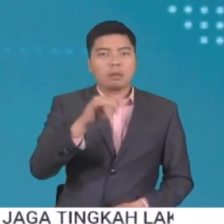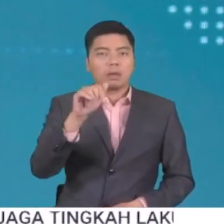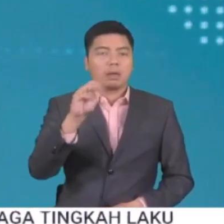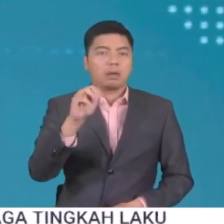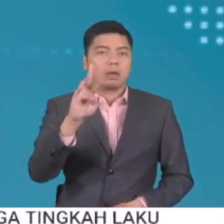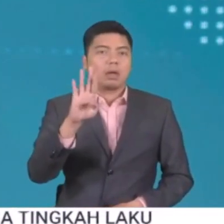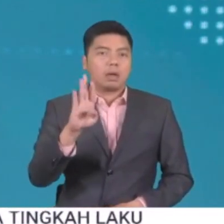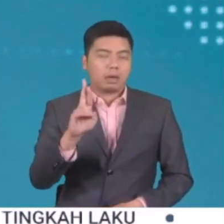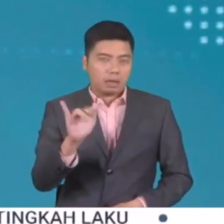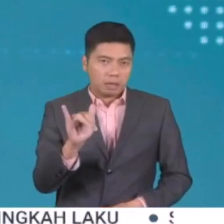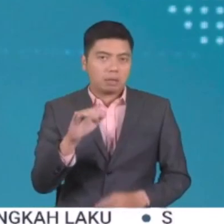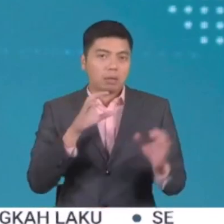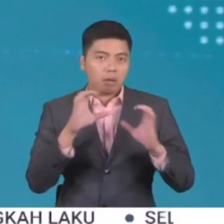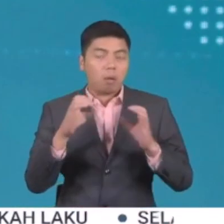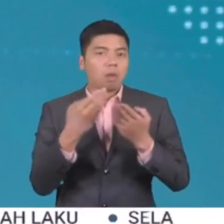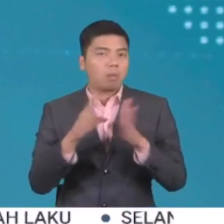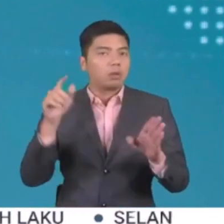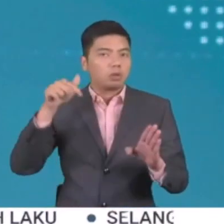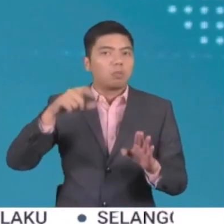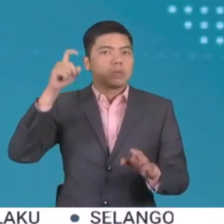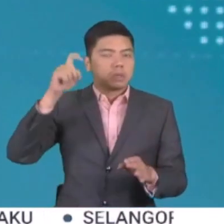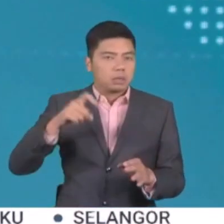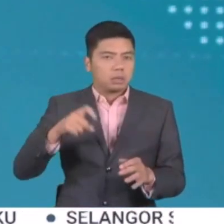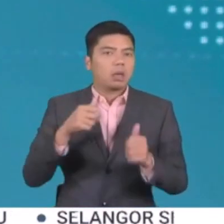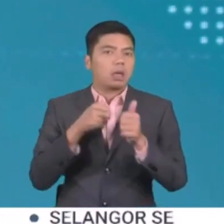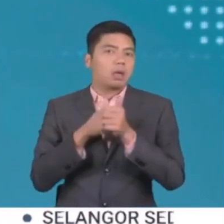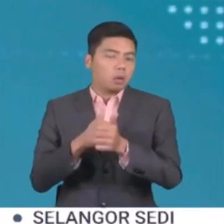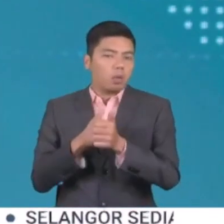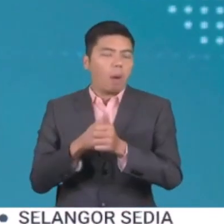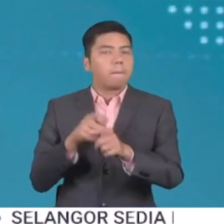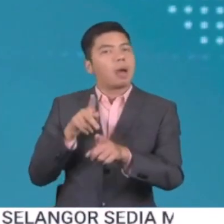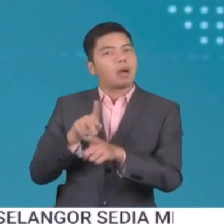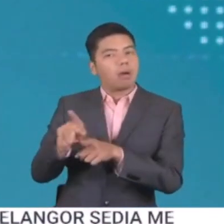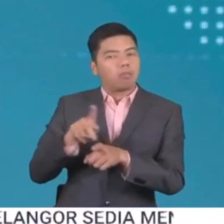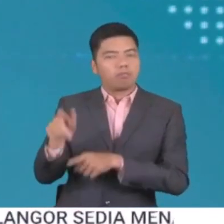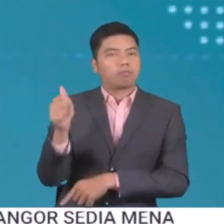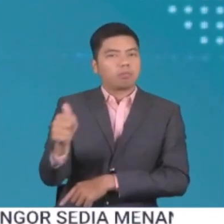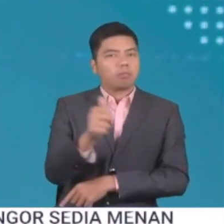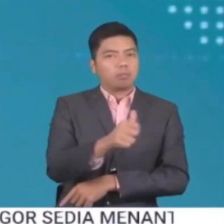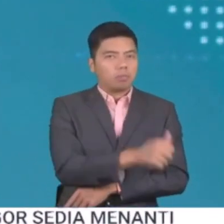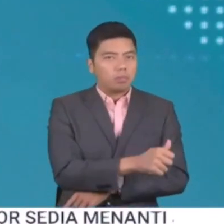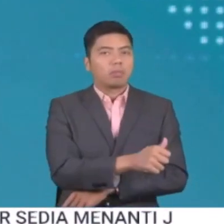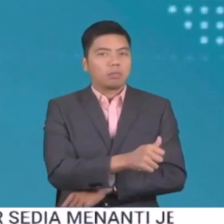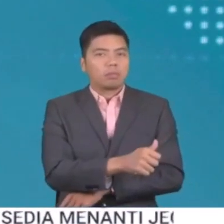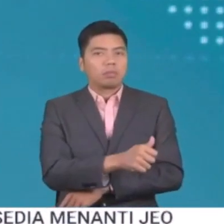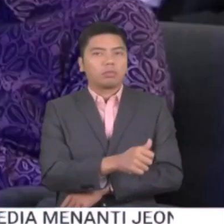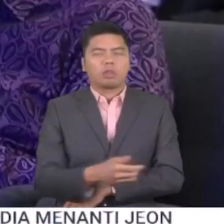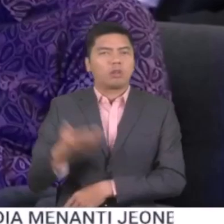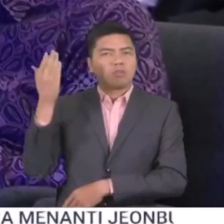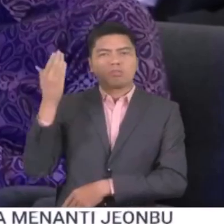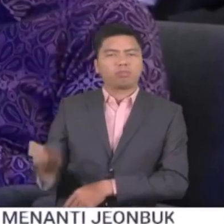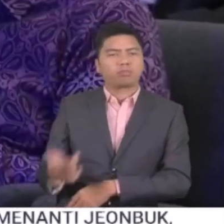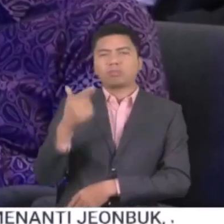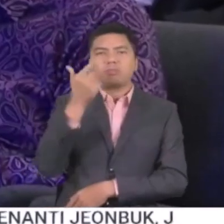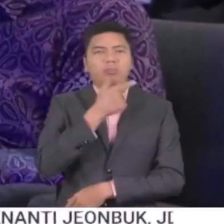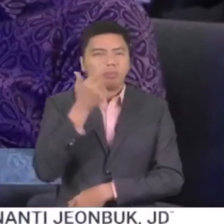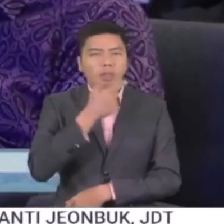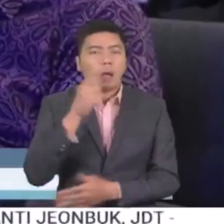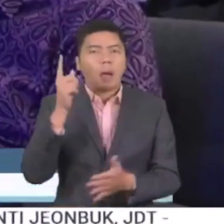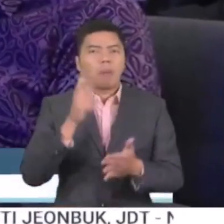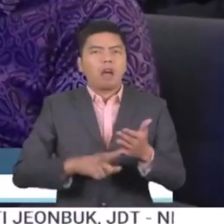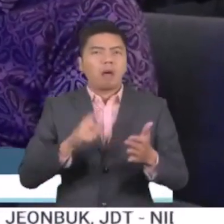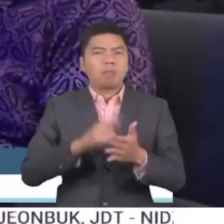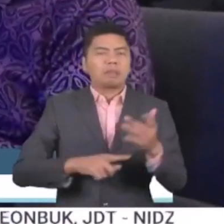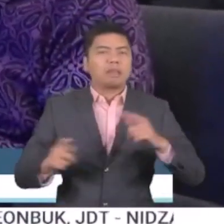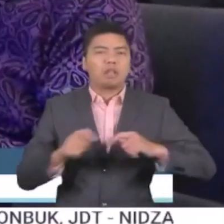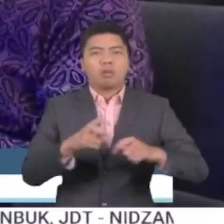Kadir. Kebebasan itu bagaimanapun perlu bersandarkan kepada kepakaran masing-masing. Beliau juga tidak mahu sebarang